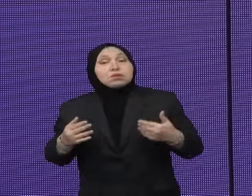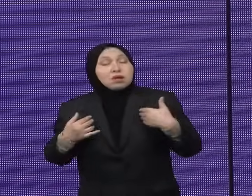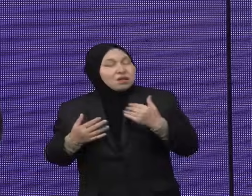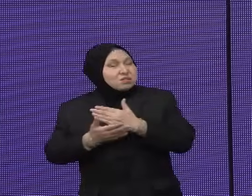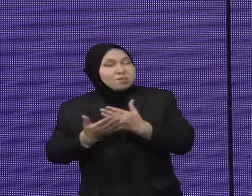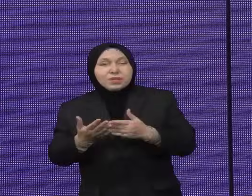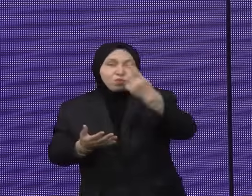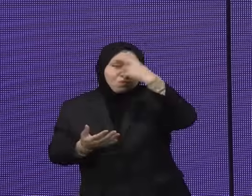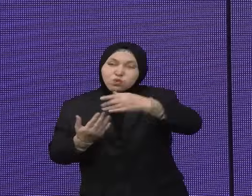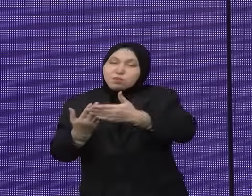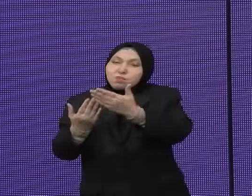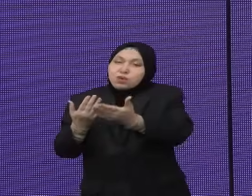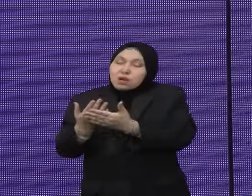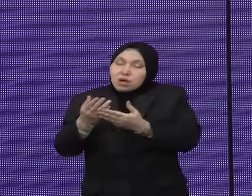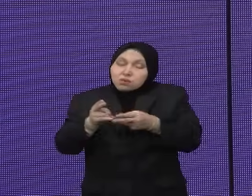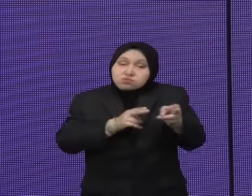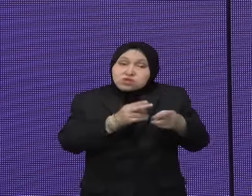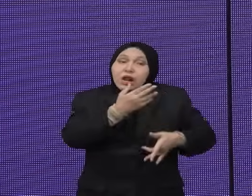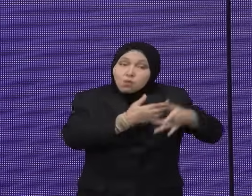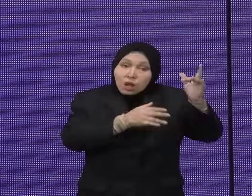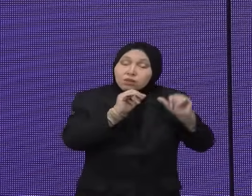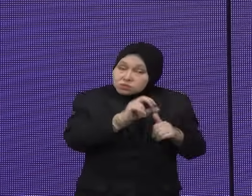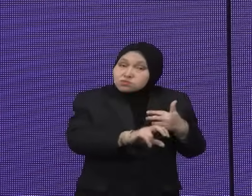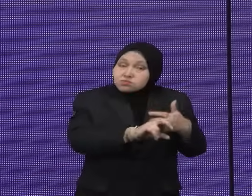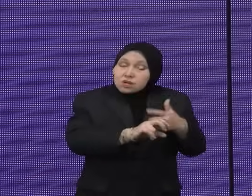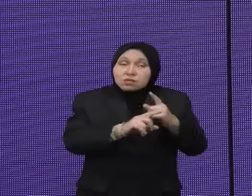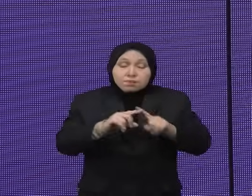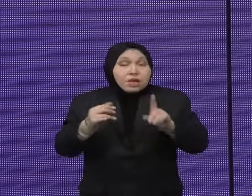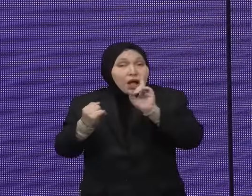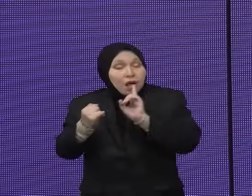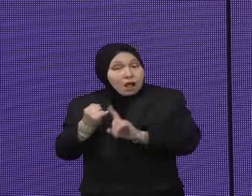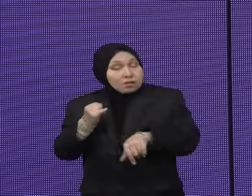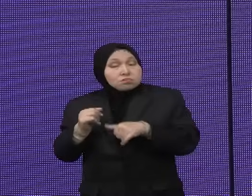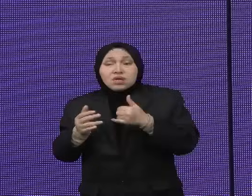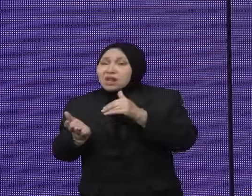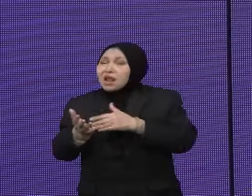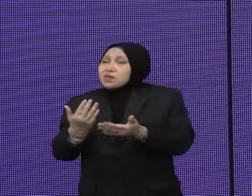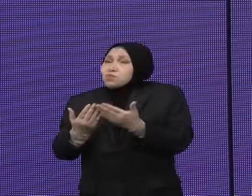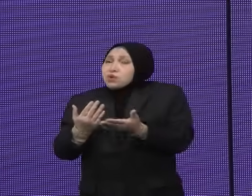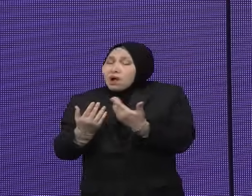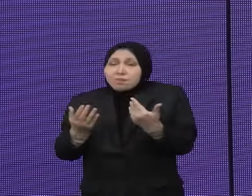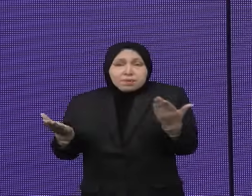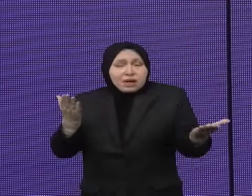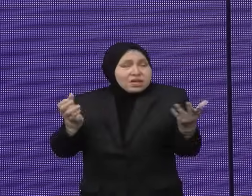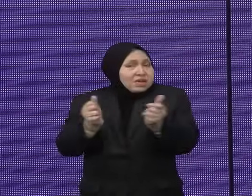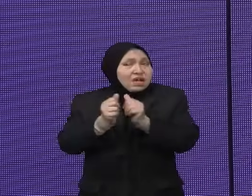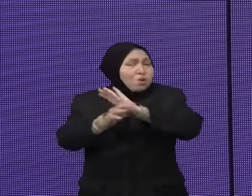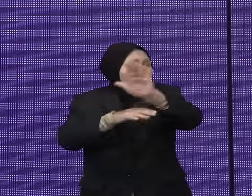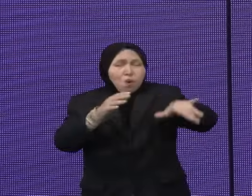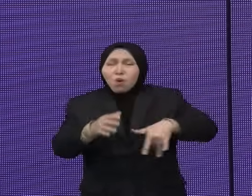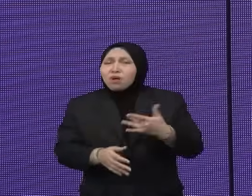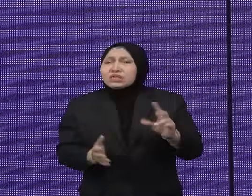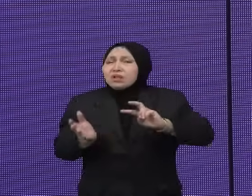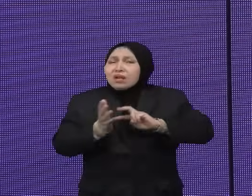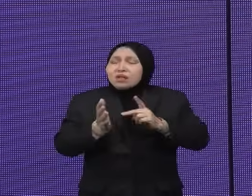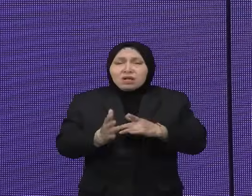sesuatu untuk memudahkan urusan saya. Awalnya memang susah, tetapi akhirnya, ini lebih mudah berbanding dengan segala kesan-kesan